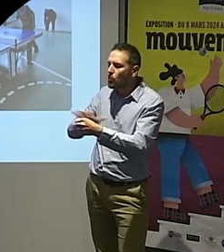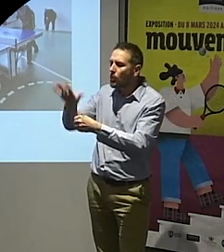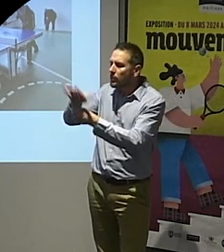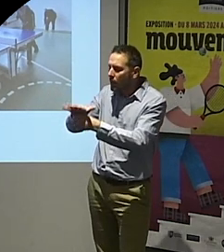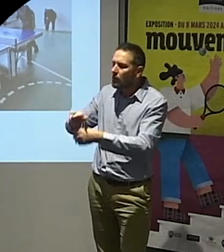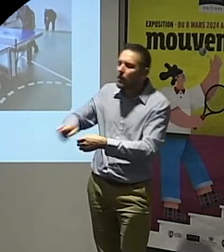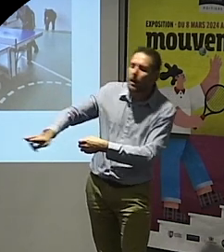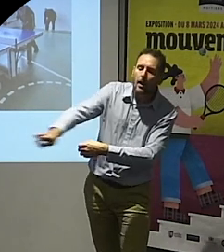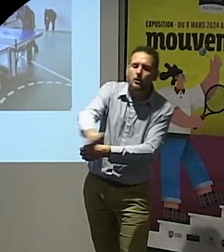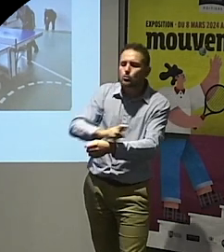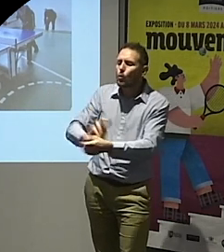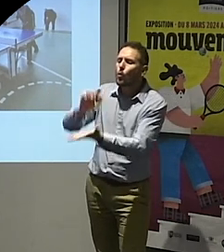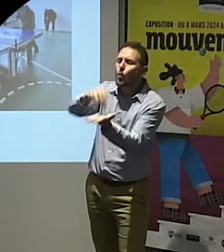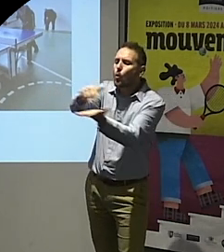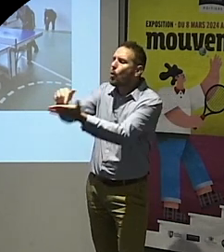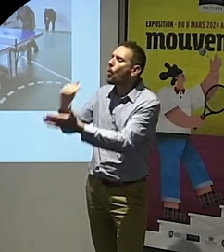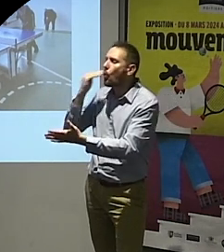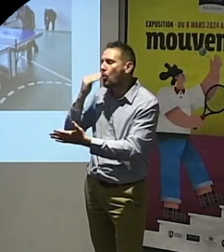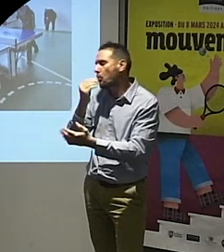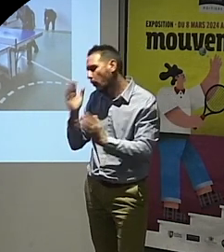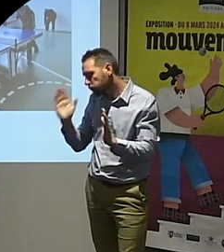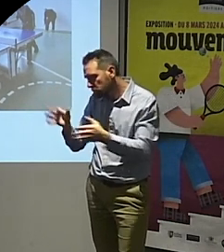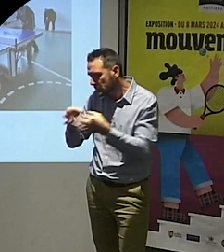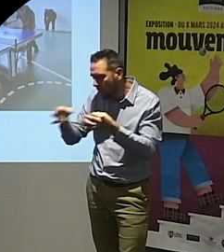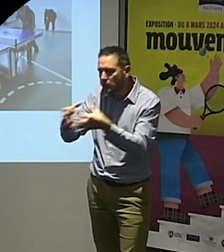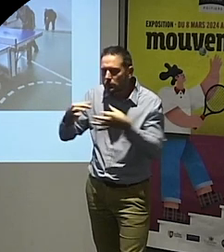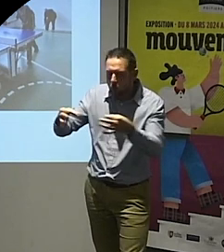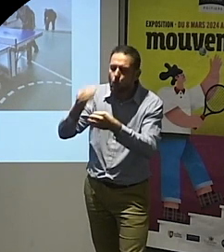commence à connaître les salles maintenant, mais championnat de France, on s'est déjà pas mal